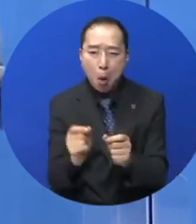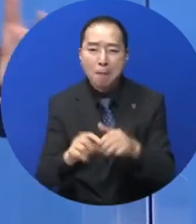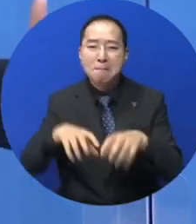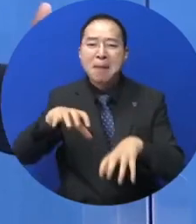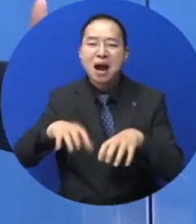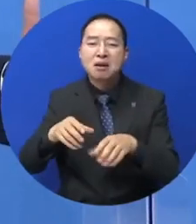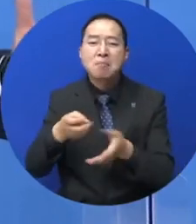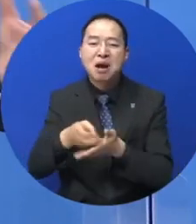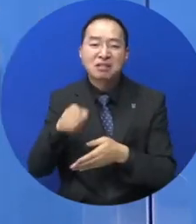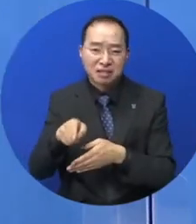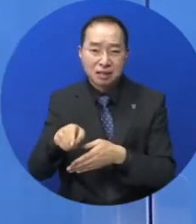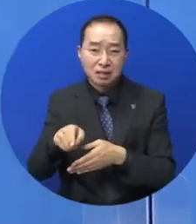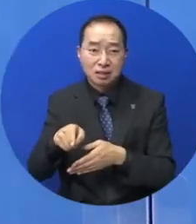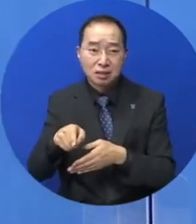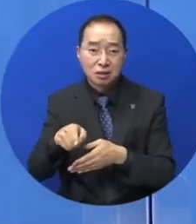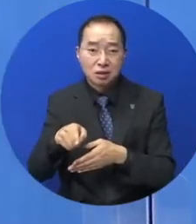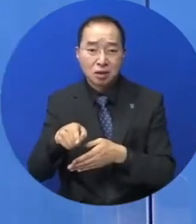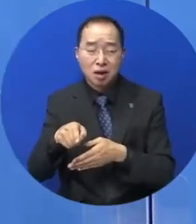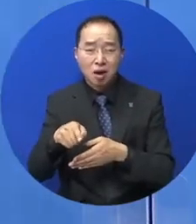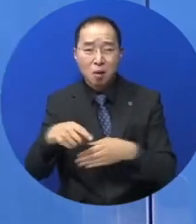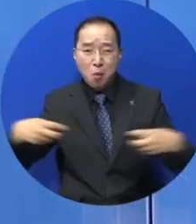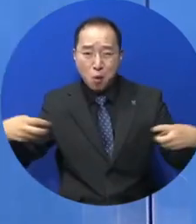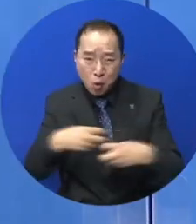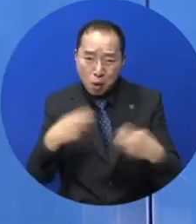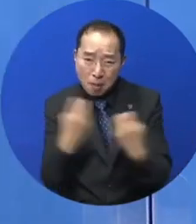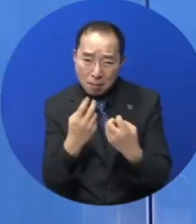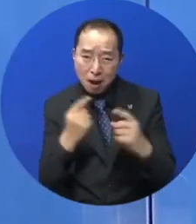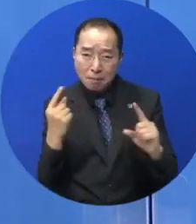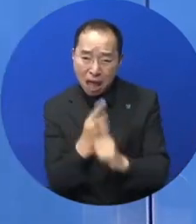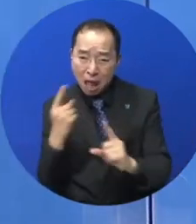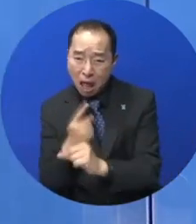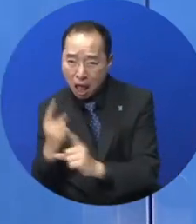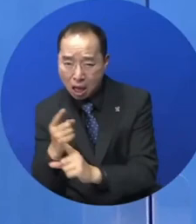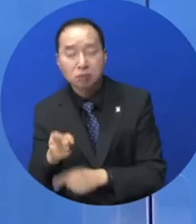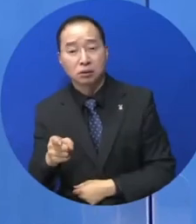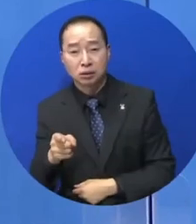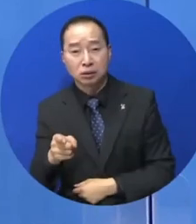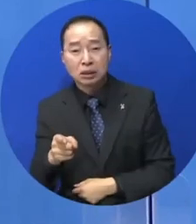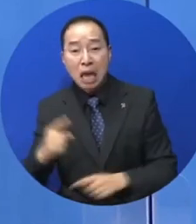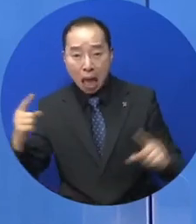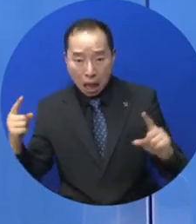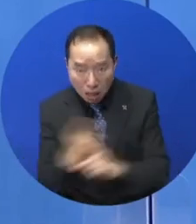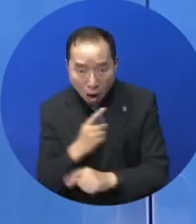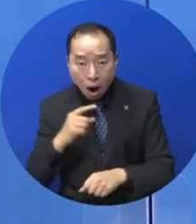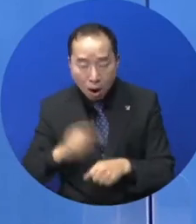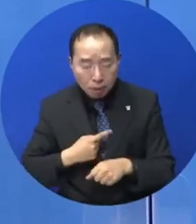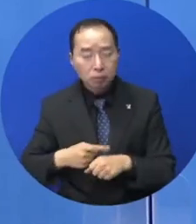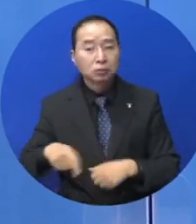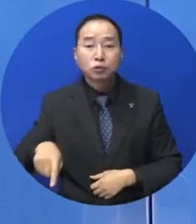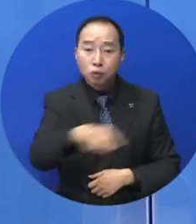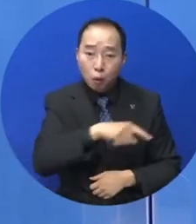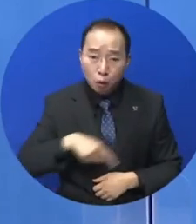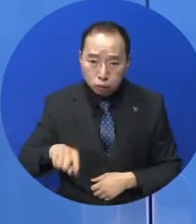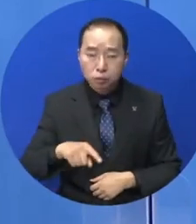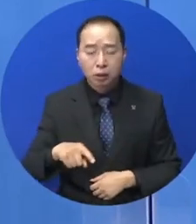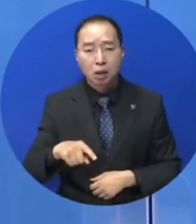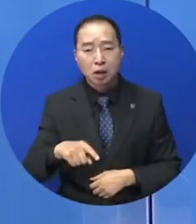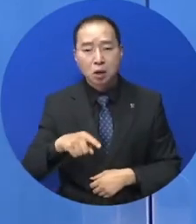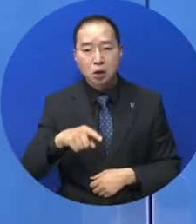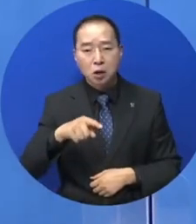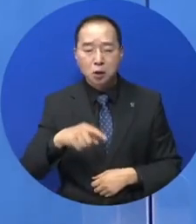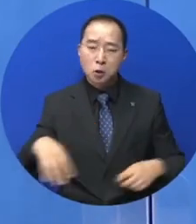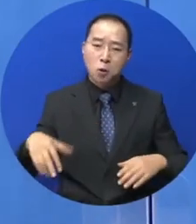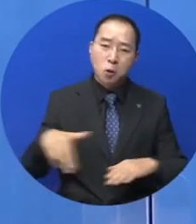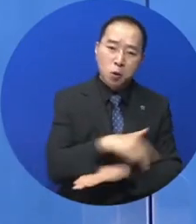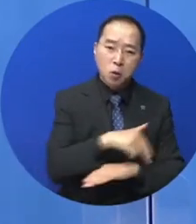이르기까지 교통신호체계의 개선에 이르기까지 제가 우리 서울의 교통체계를 개선해서 우리 시민 여러분들의 네. 발을 좀